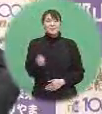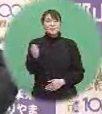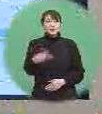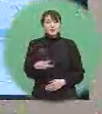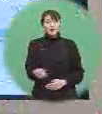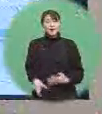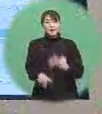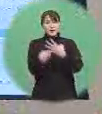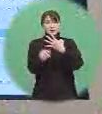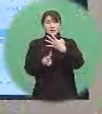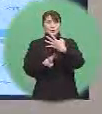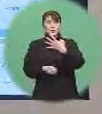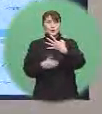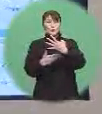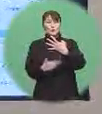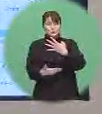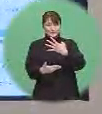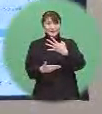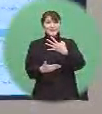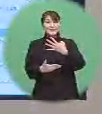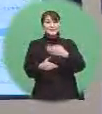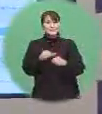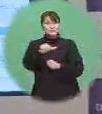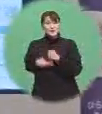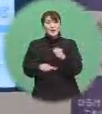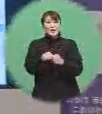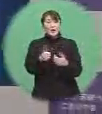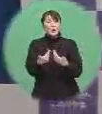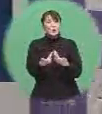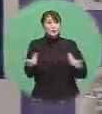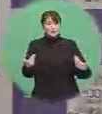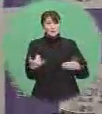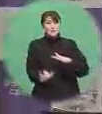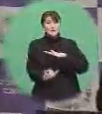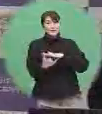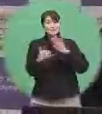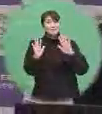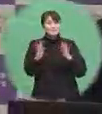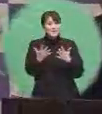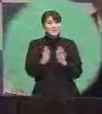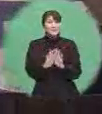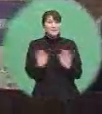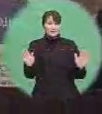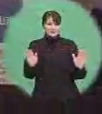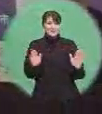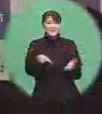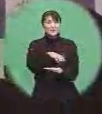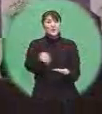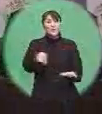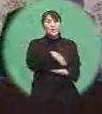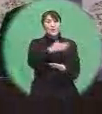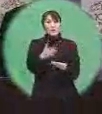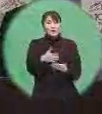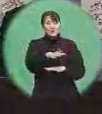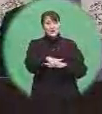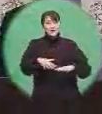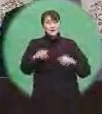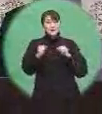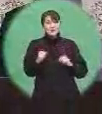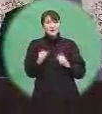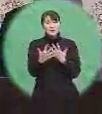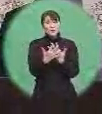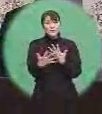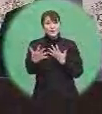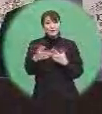また4月29日に5年ぶりに人数制限なしで開催される郡山シティマラソン大会